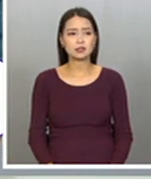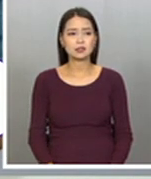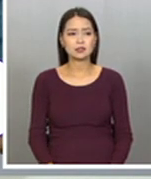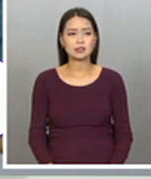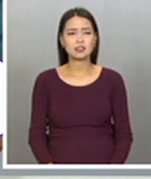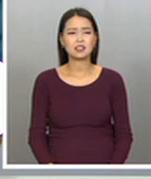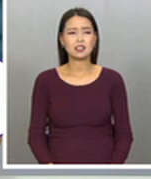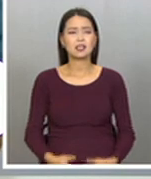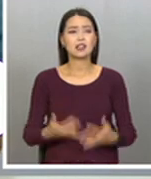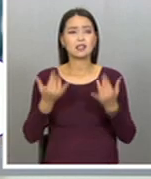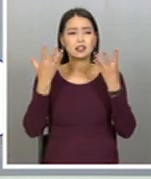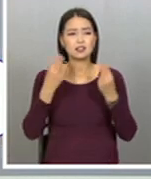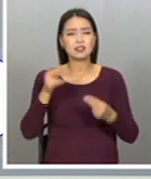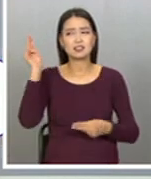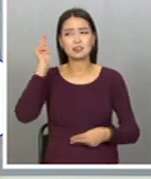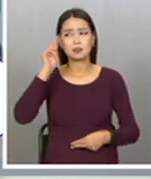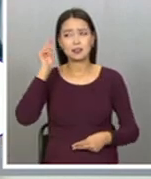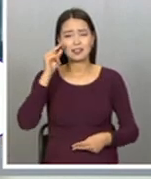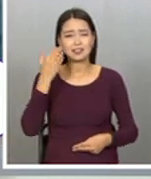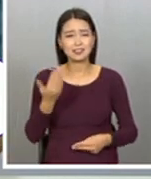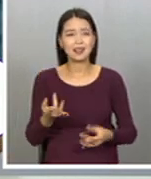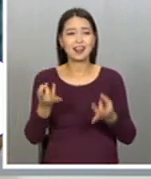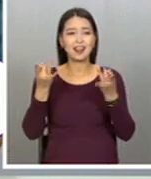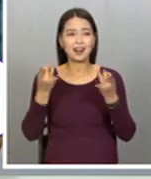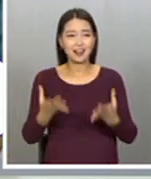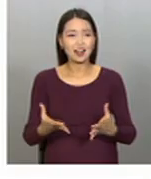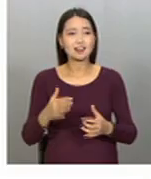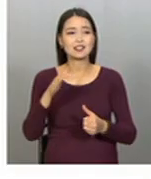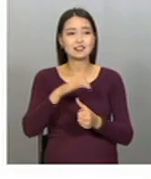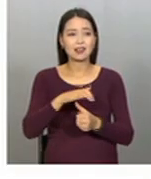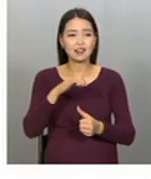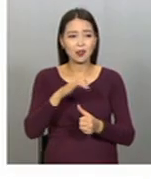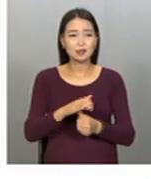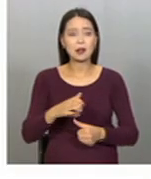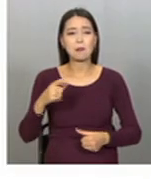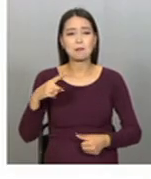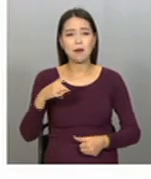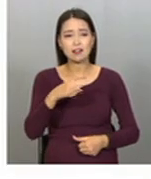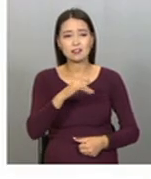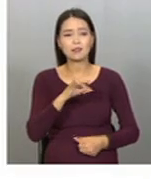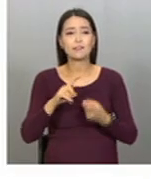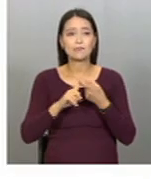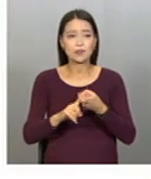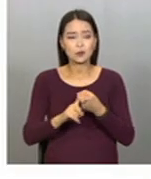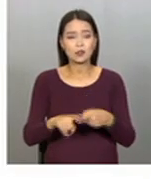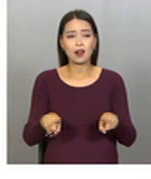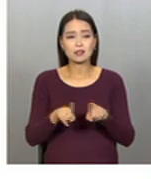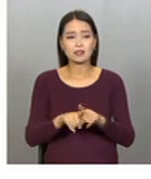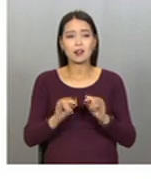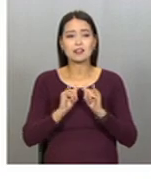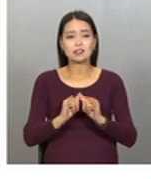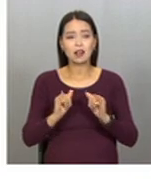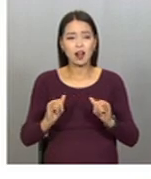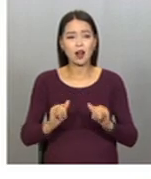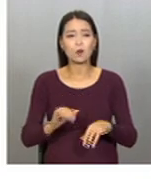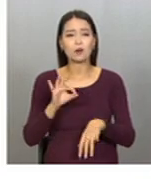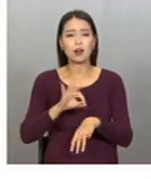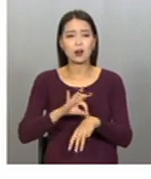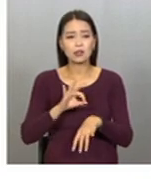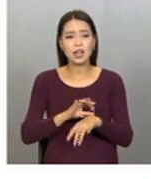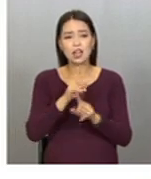Бүгінгі сабағымызда қарапайымдар, саңырауқұлақтар, бактериялар мен вирустар арқылы тарайтын